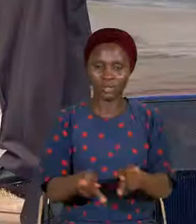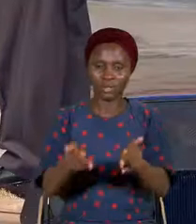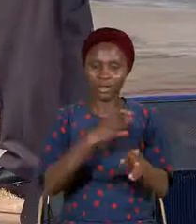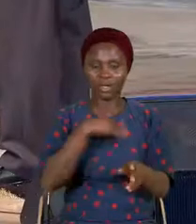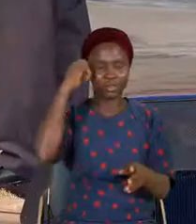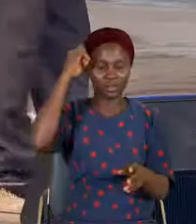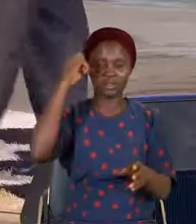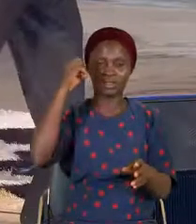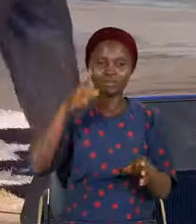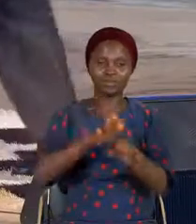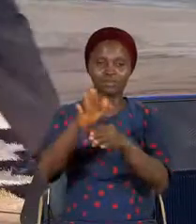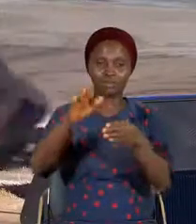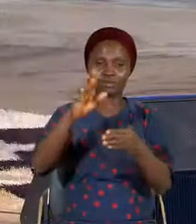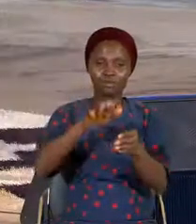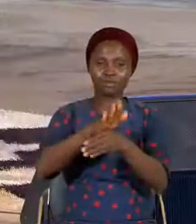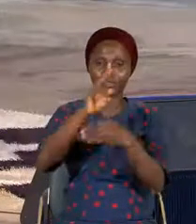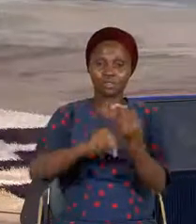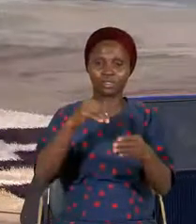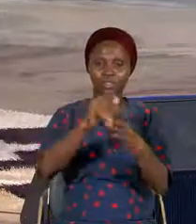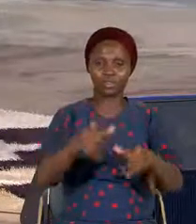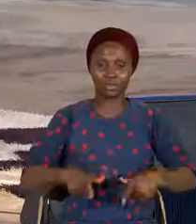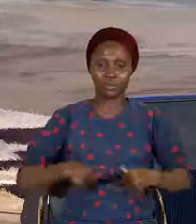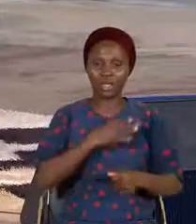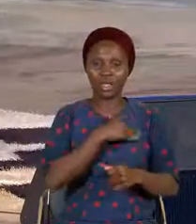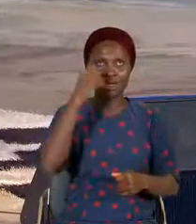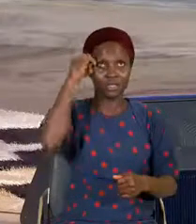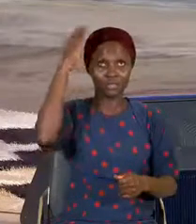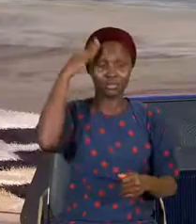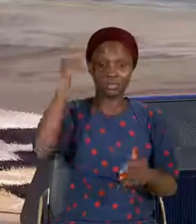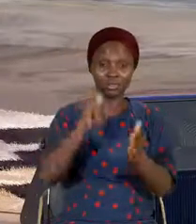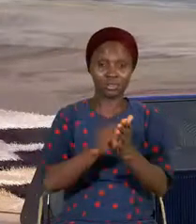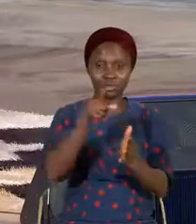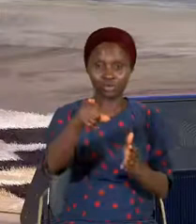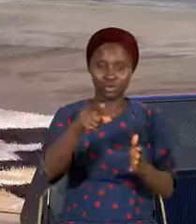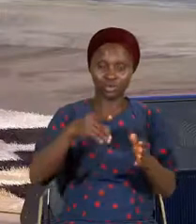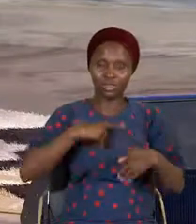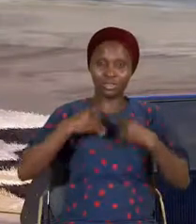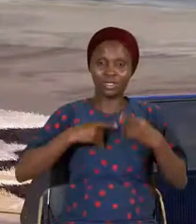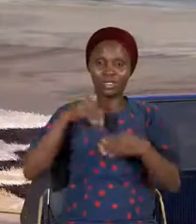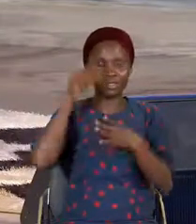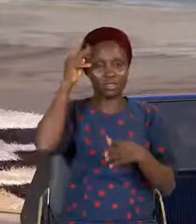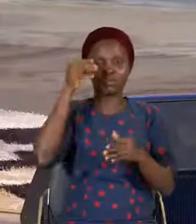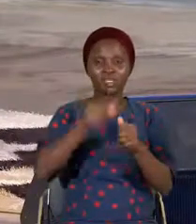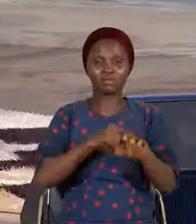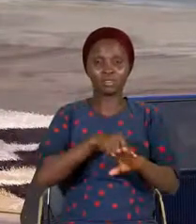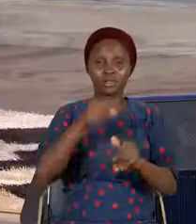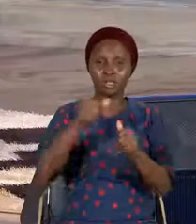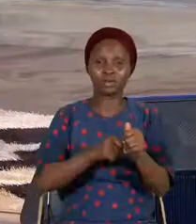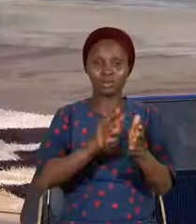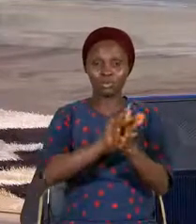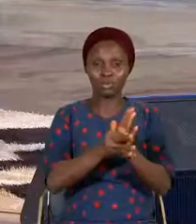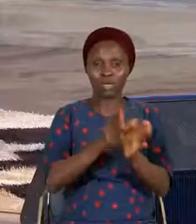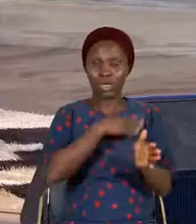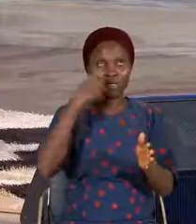sa voix et sa plénitude dans votre vie. Et vous comptez, vous prenez appui sur lui en tout moment, à chaque